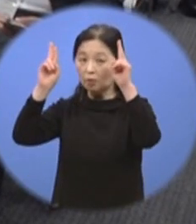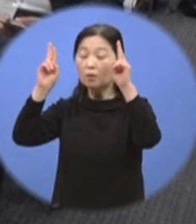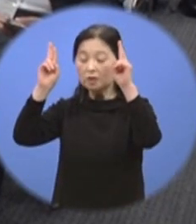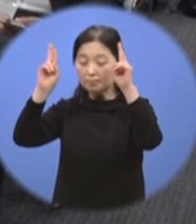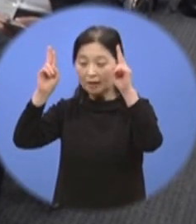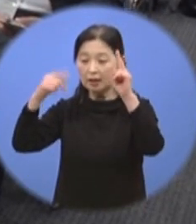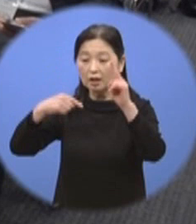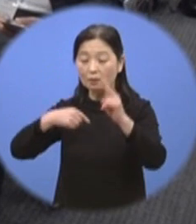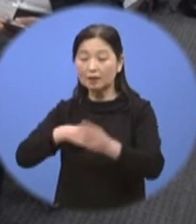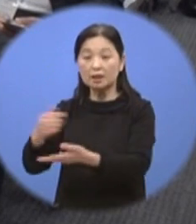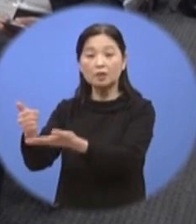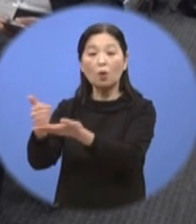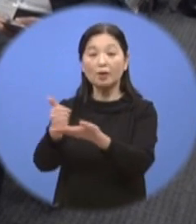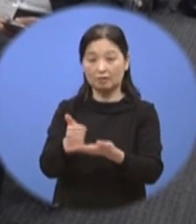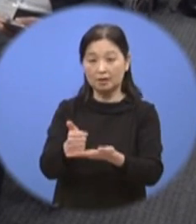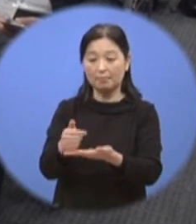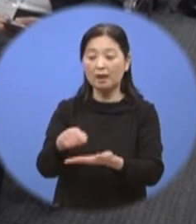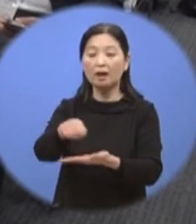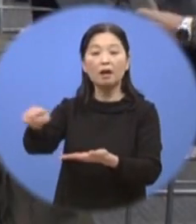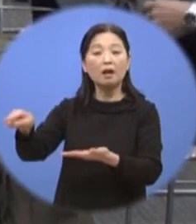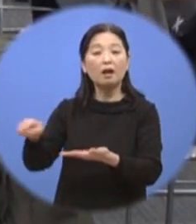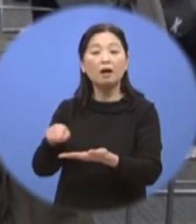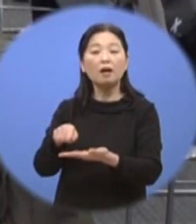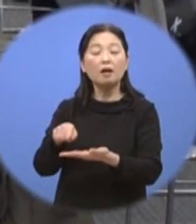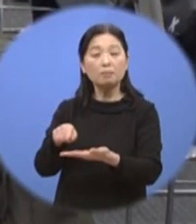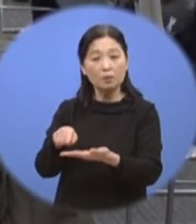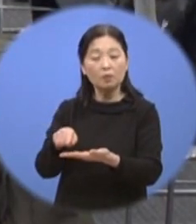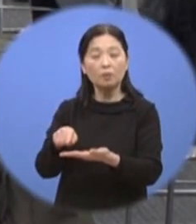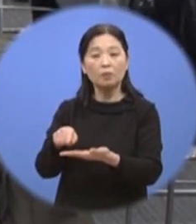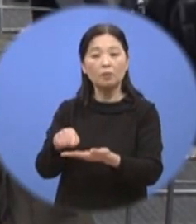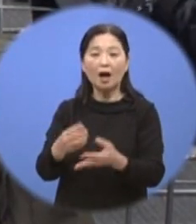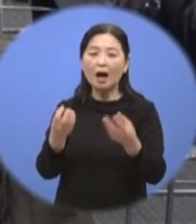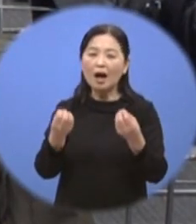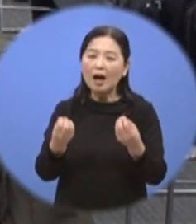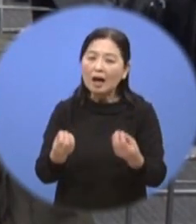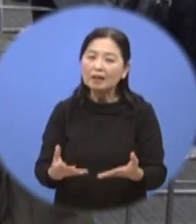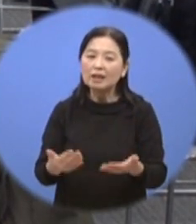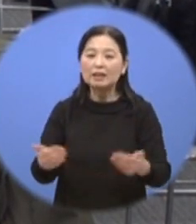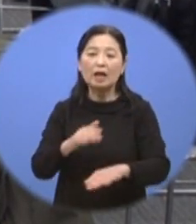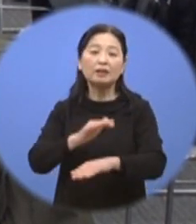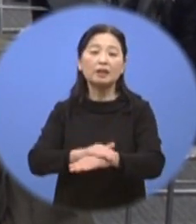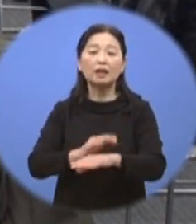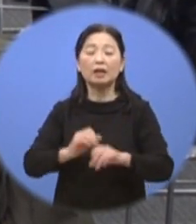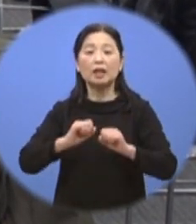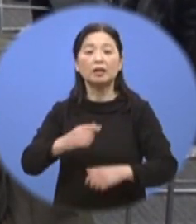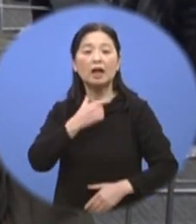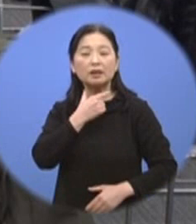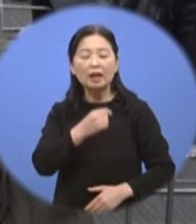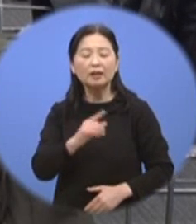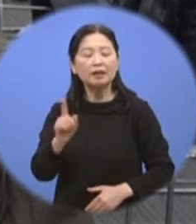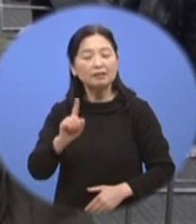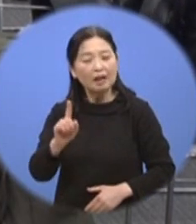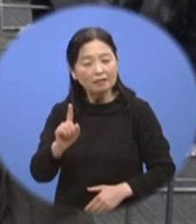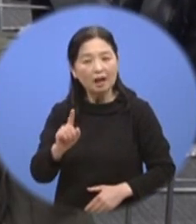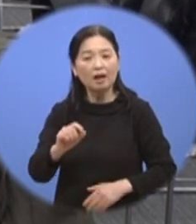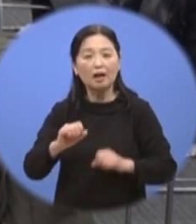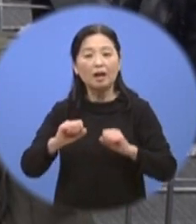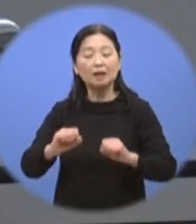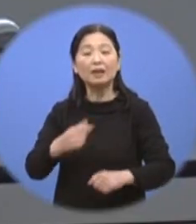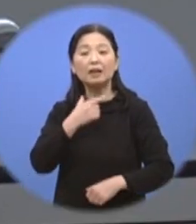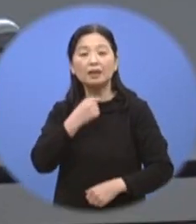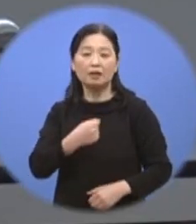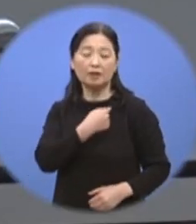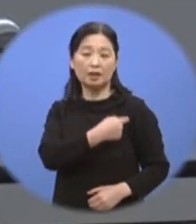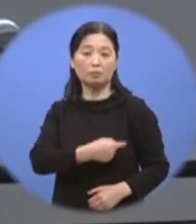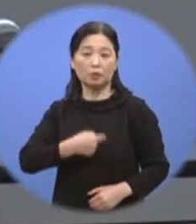顧客ですお客様ですねこういった方々は一方で新しい働き方を通じてイノベーションを起こしていきたい